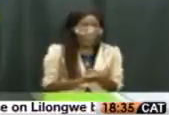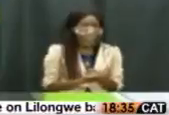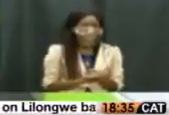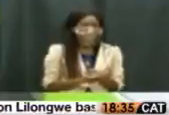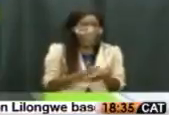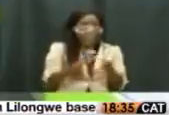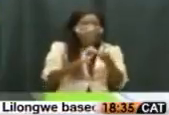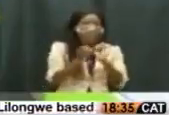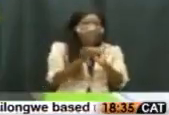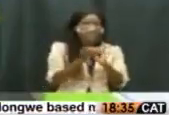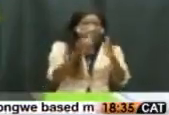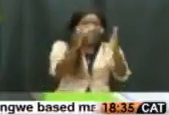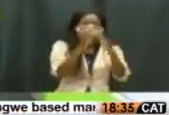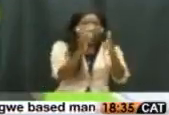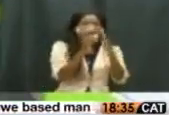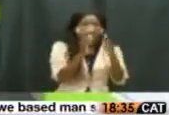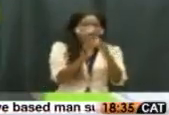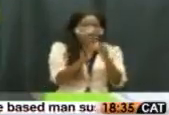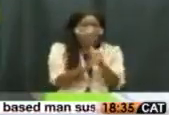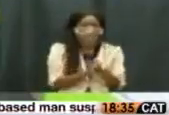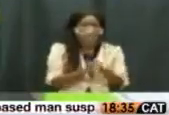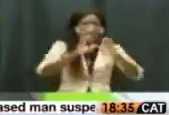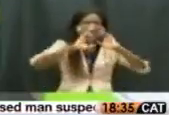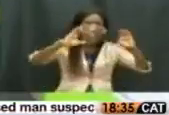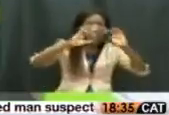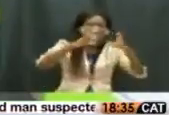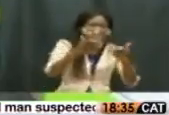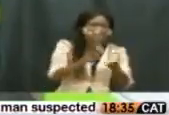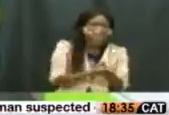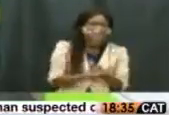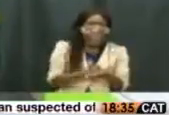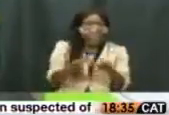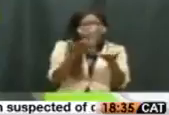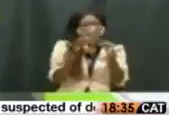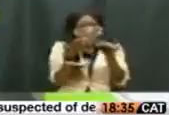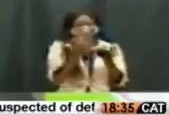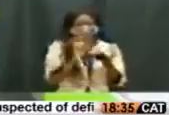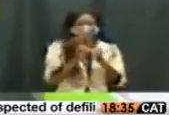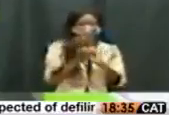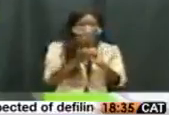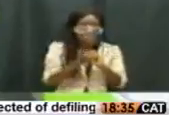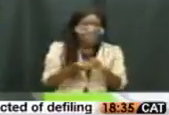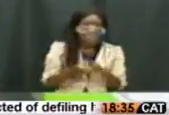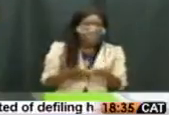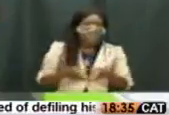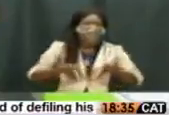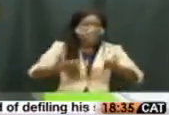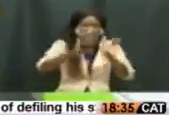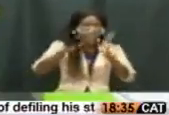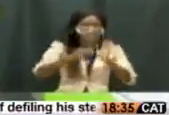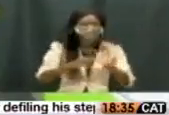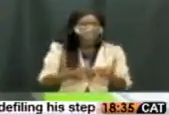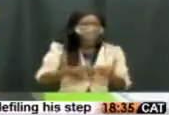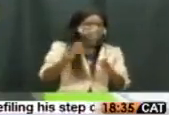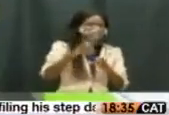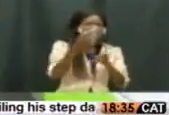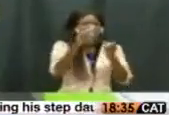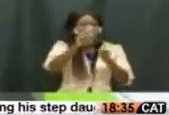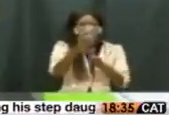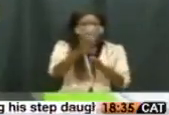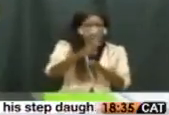marales situgwisa ntchito ma roadshow koma takha innovative tugwisa ntchito njira ngati yopyolera